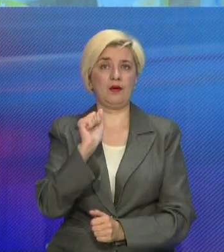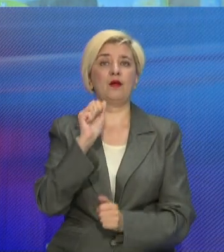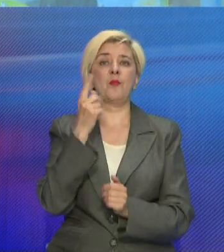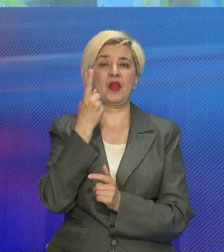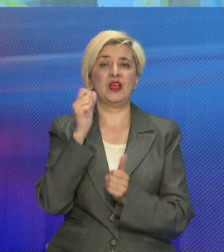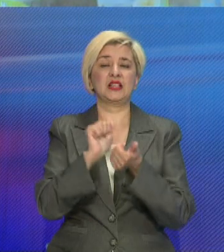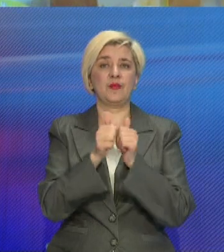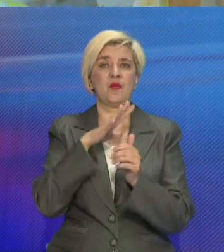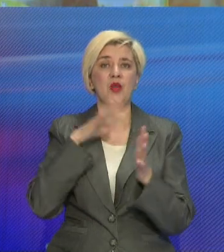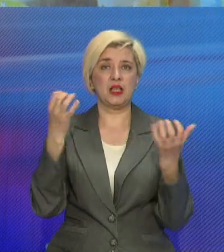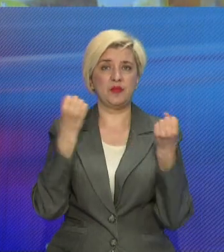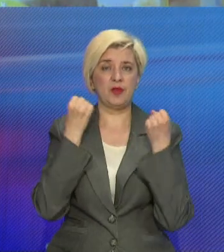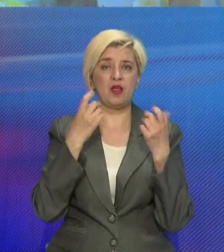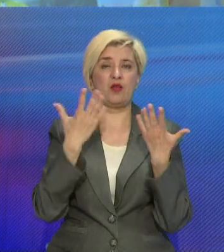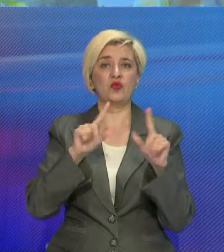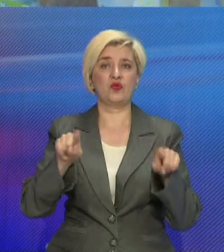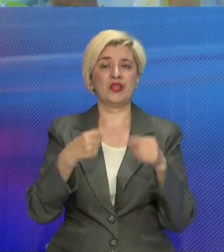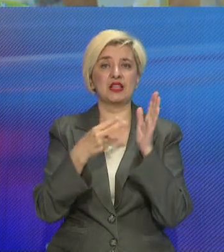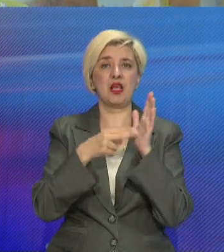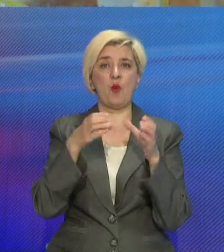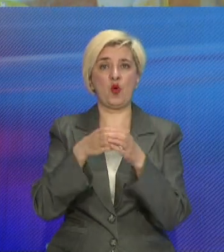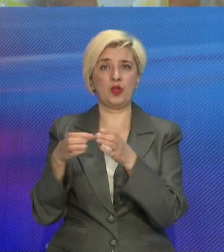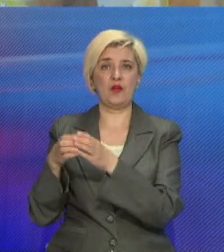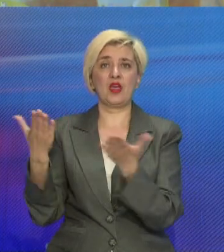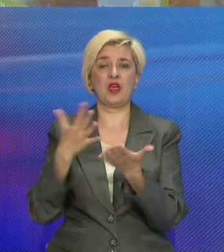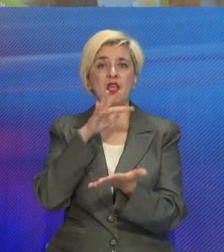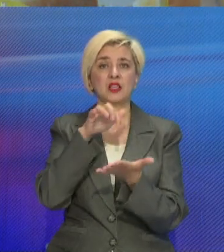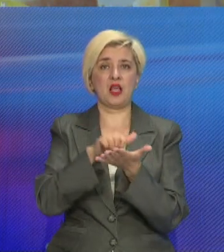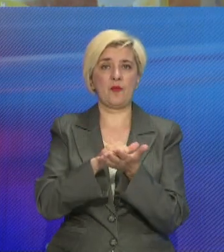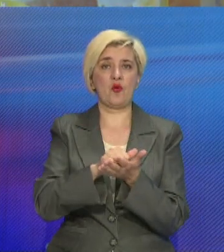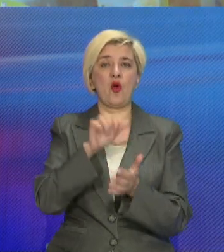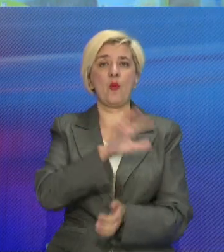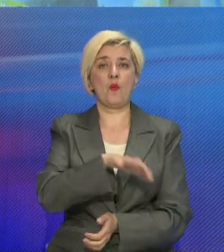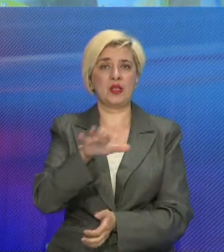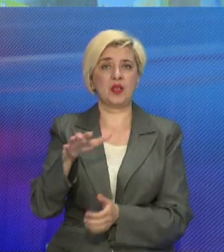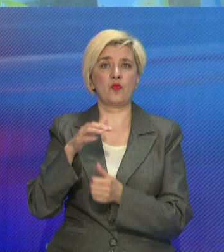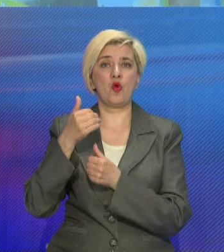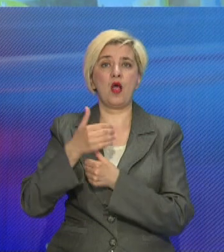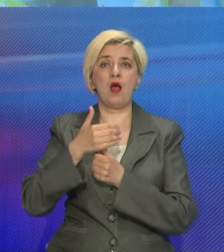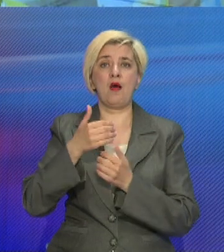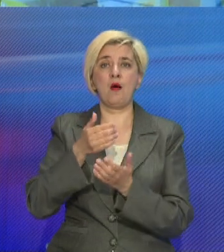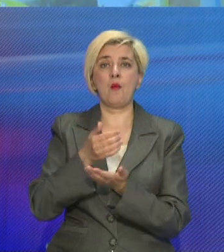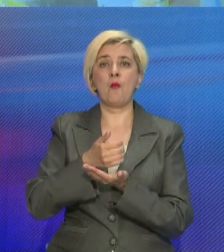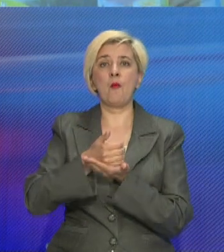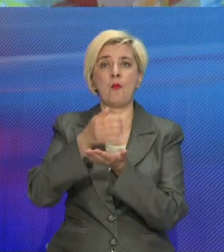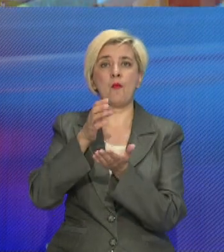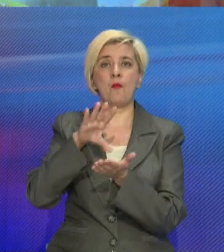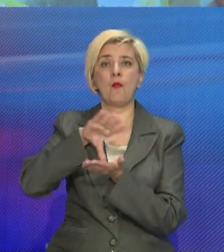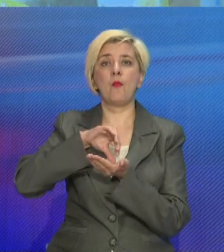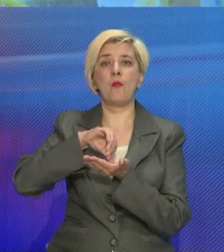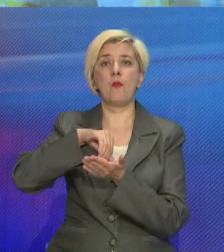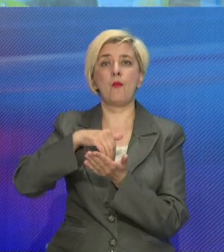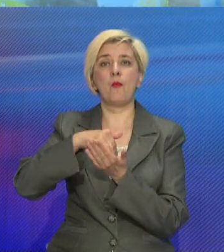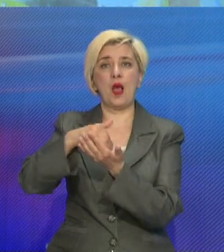сфарміраваны 7 атрадаў з юнакоў дзяўчат, што займаюцца баскетболам, ветразевым спортам, веславаннем на байдарках і каноэ